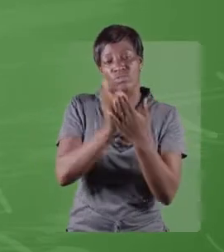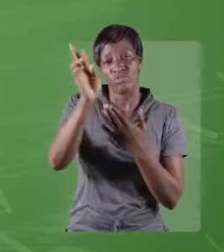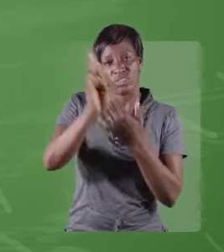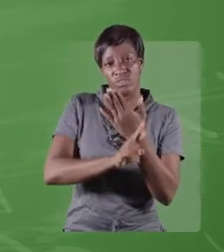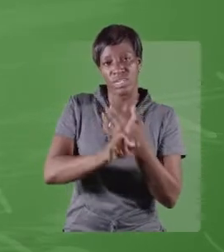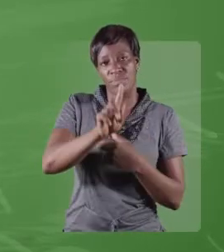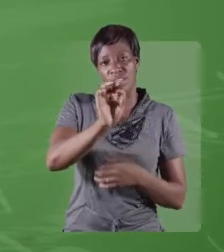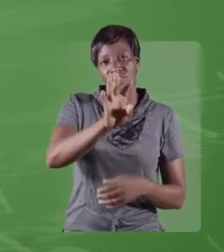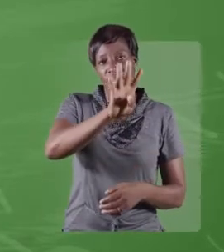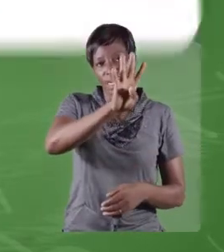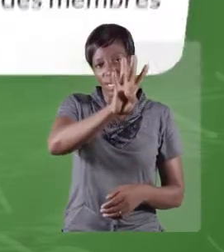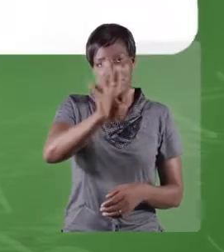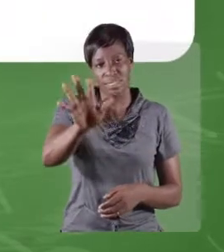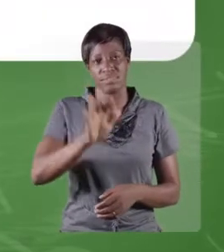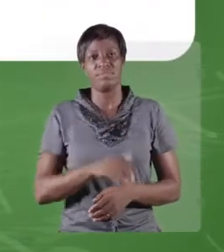1945.